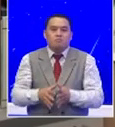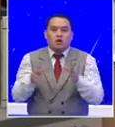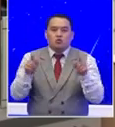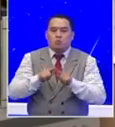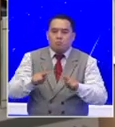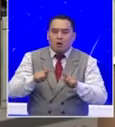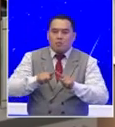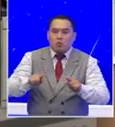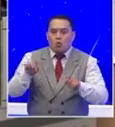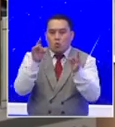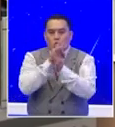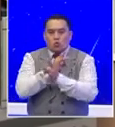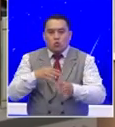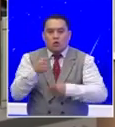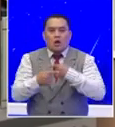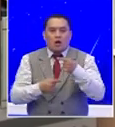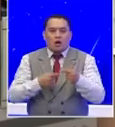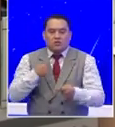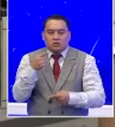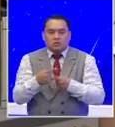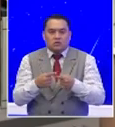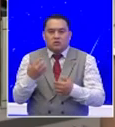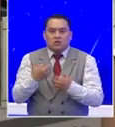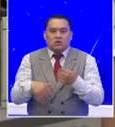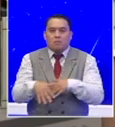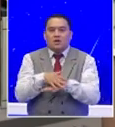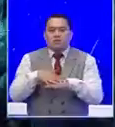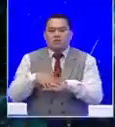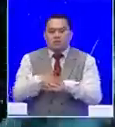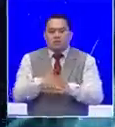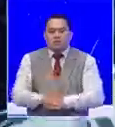пропаганда исторического и культурного наследия Алтын-Орды среди широких масс.